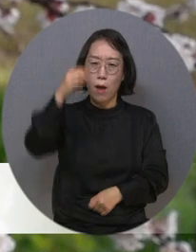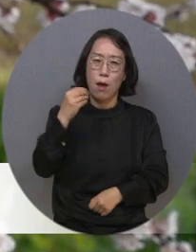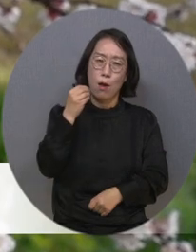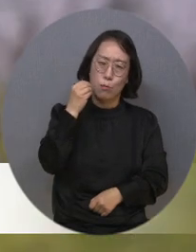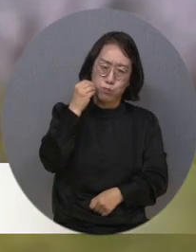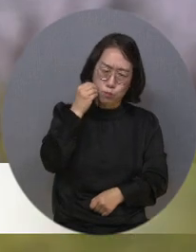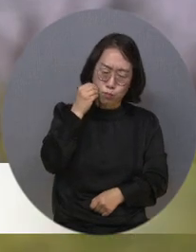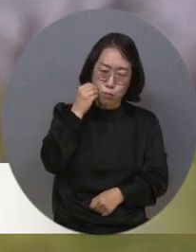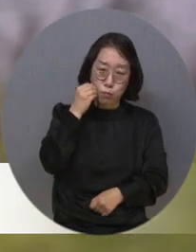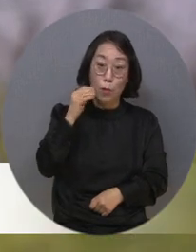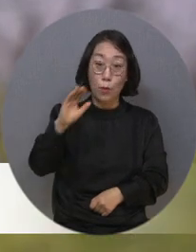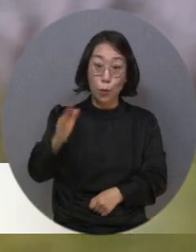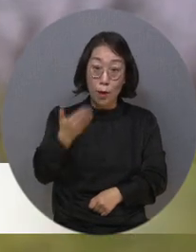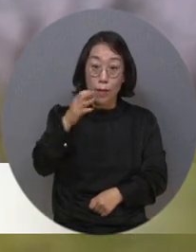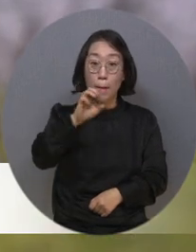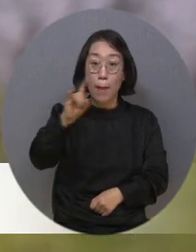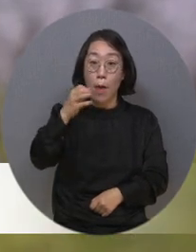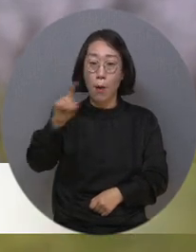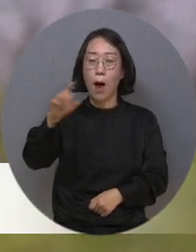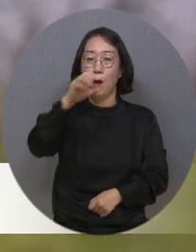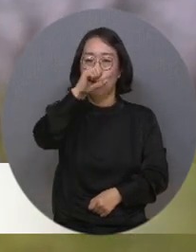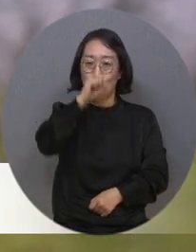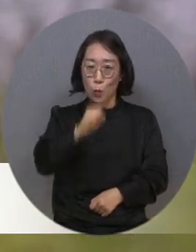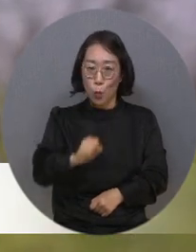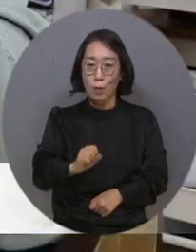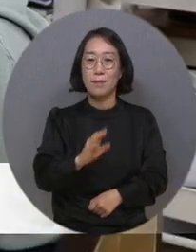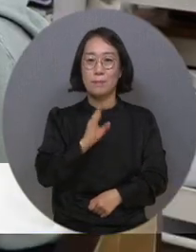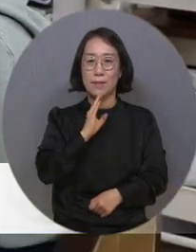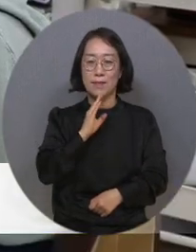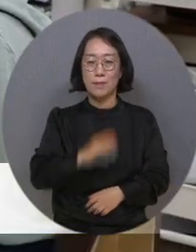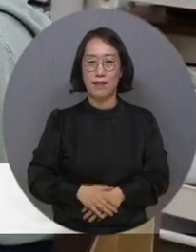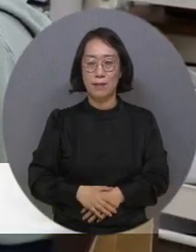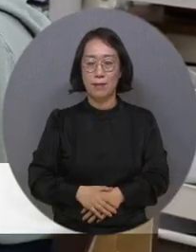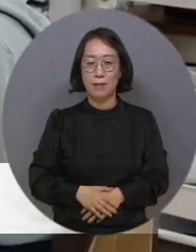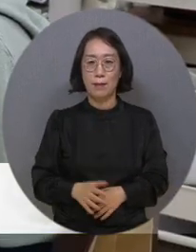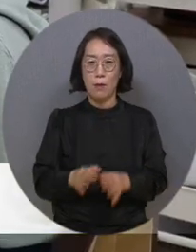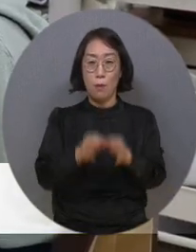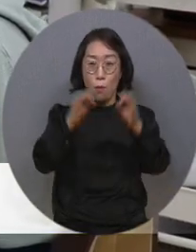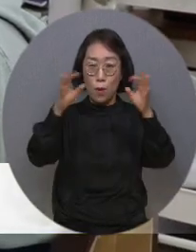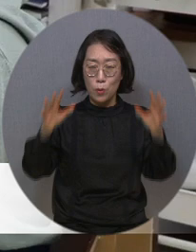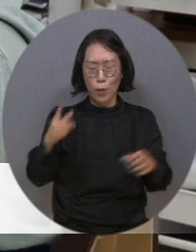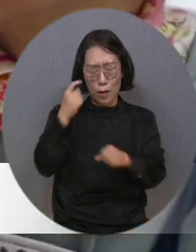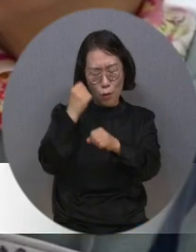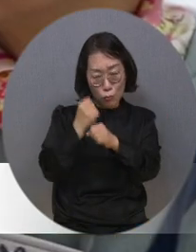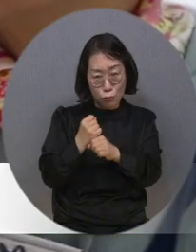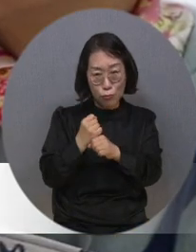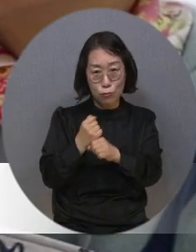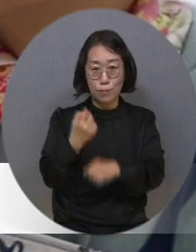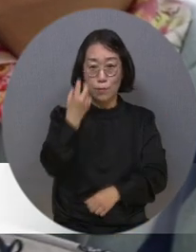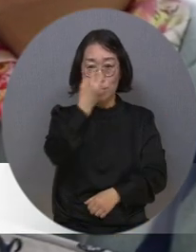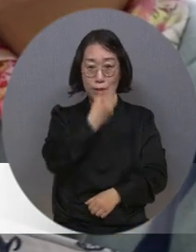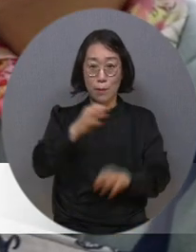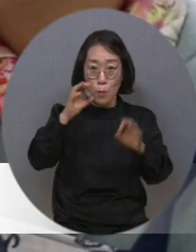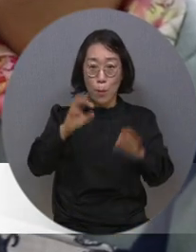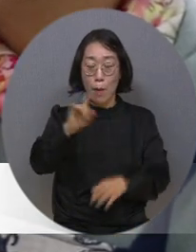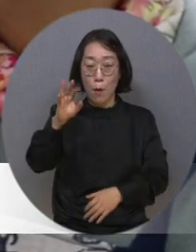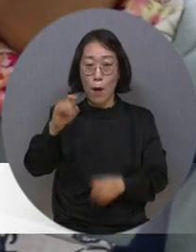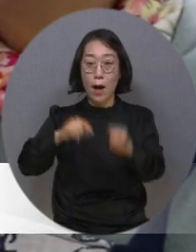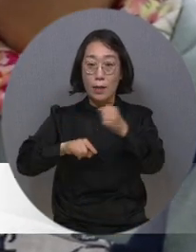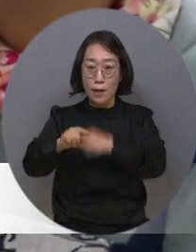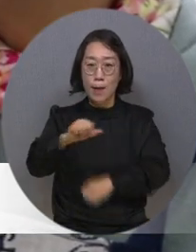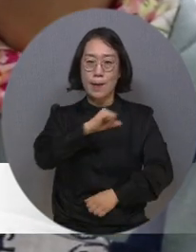노태가 날수록 좋은 매화라고 합니다. 그동안 매화를 연구하면서 매화가 상징하는